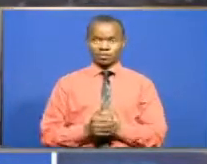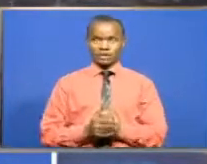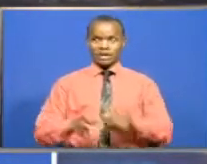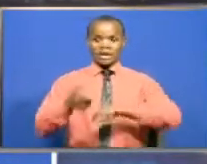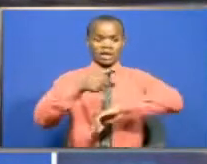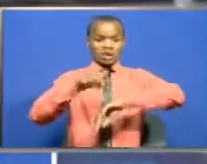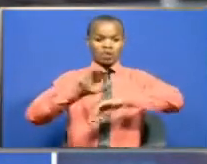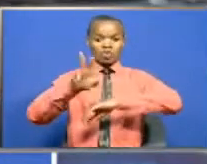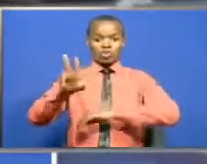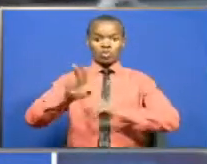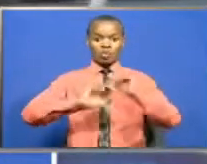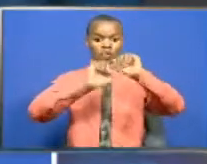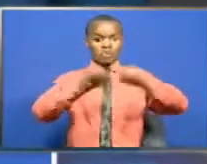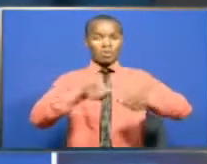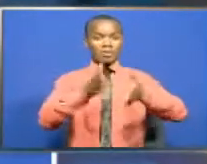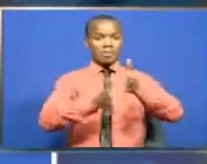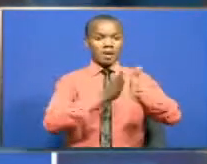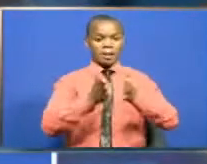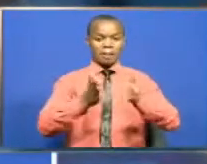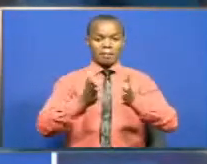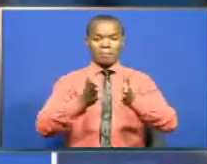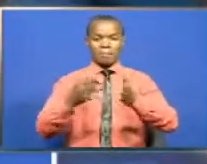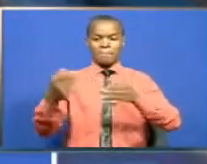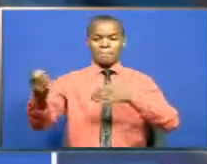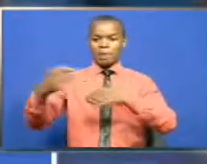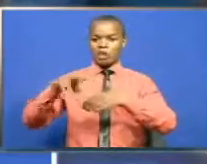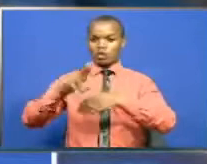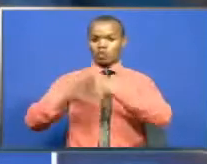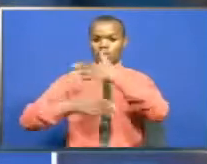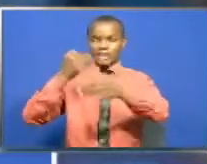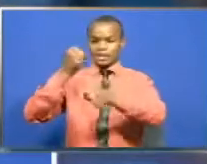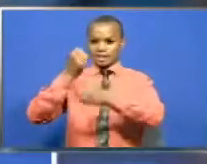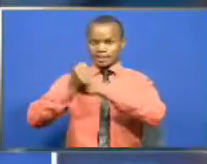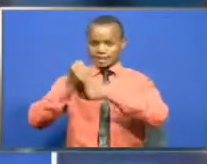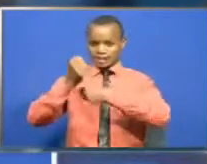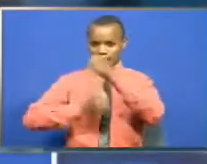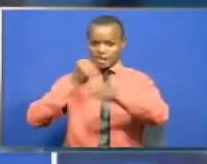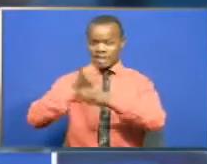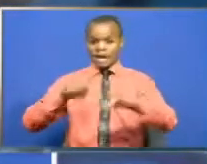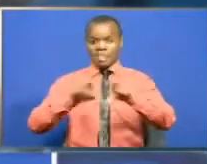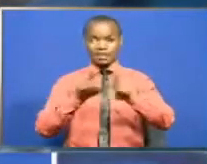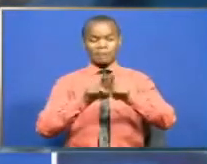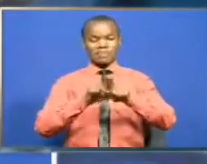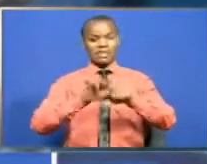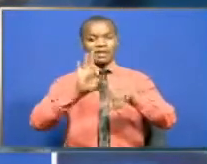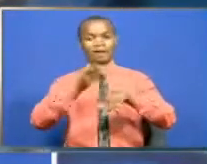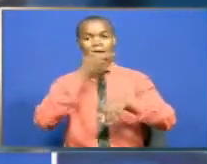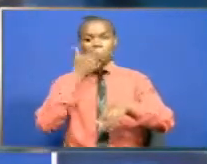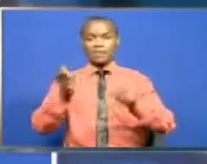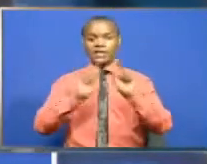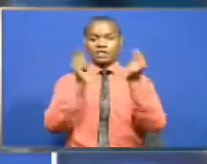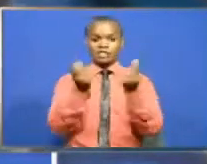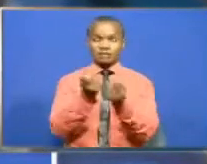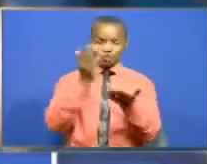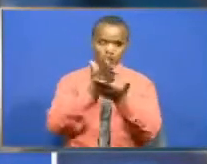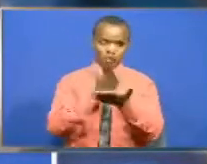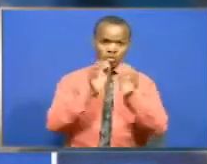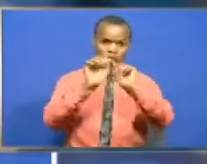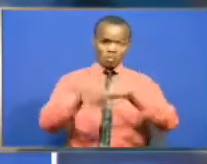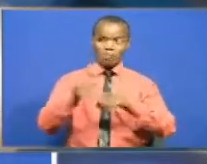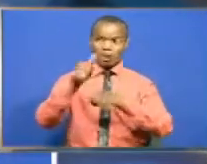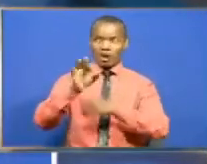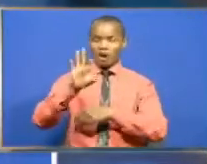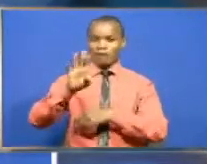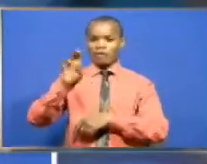hayo itaandaliwa mwezi Februari. Timu tatu bora katika kundi hilo zitafuzu kwa mashindano ya kuwania kombe la bara Afrika